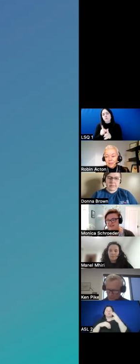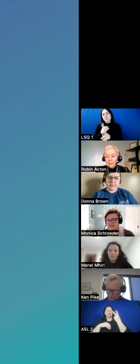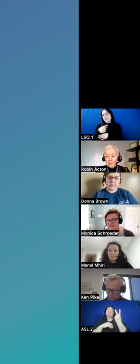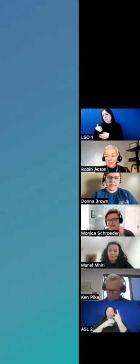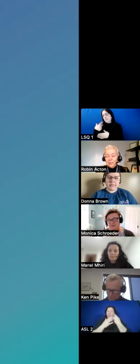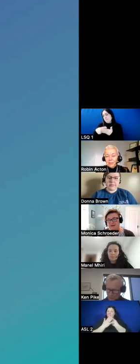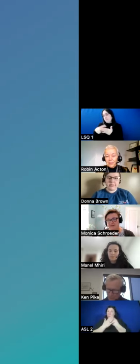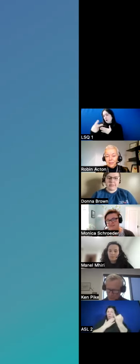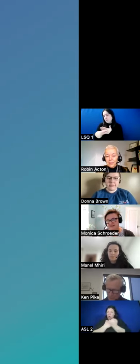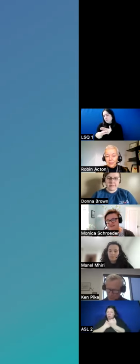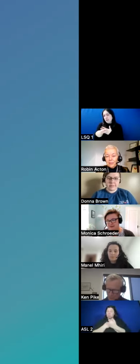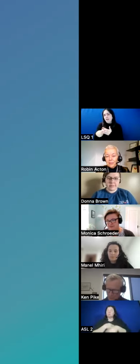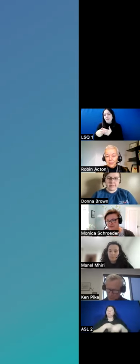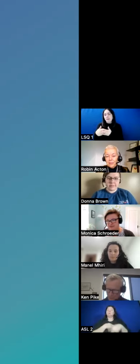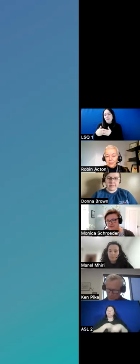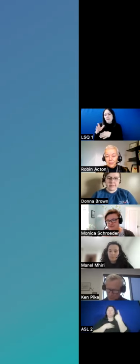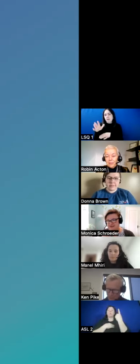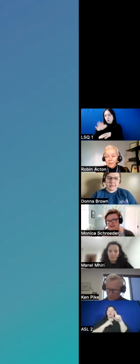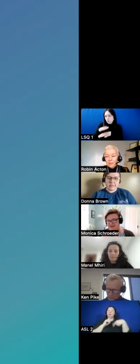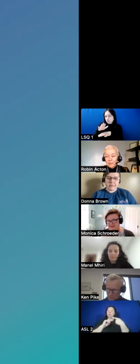as fait des conseils.